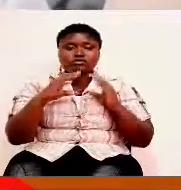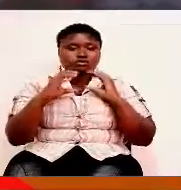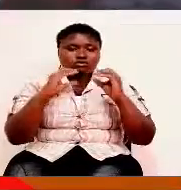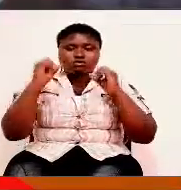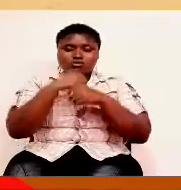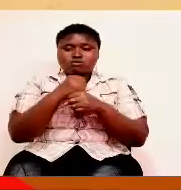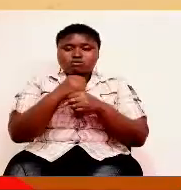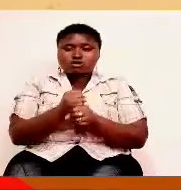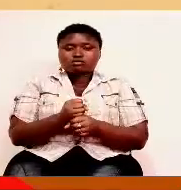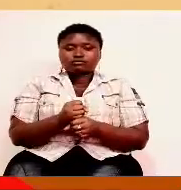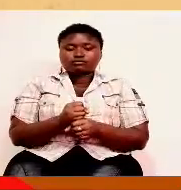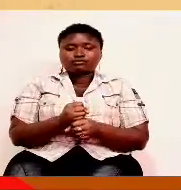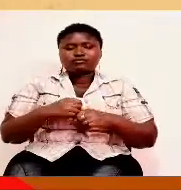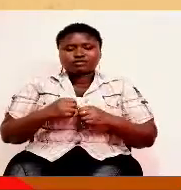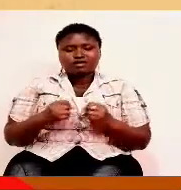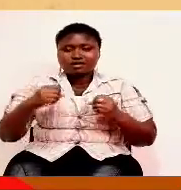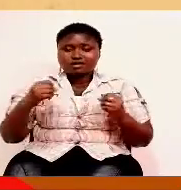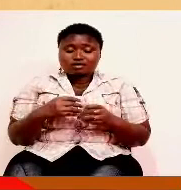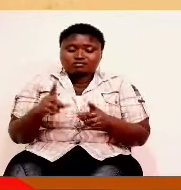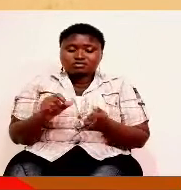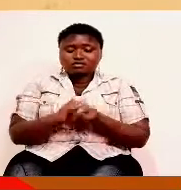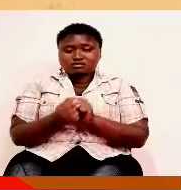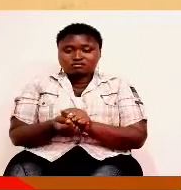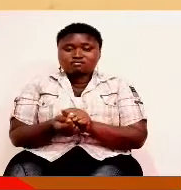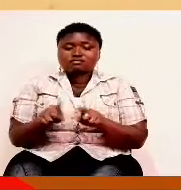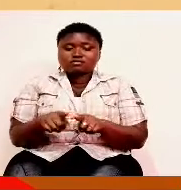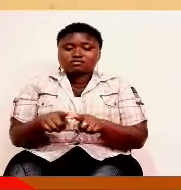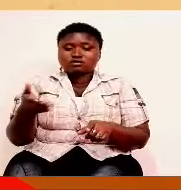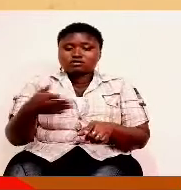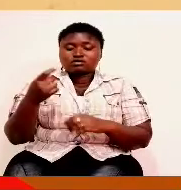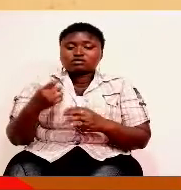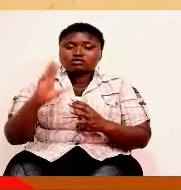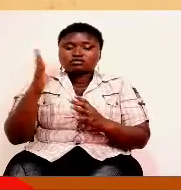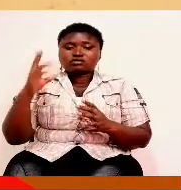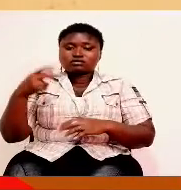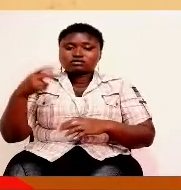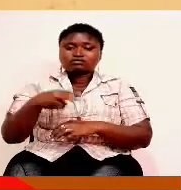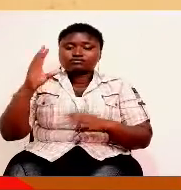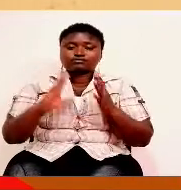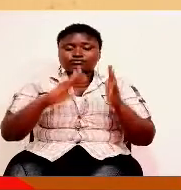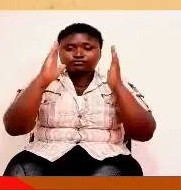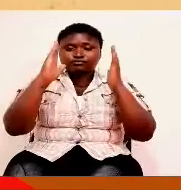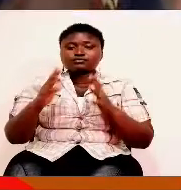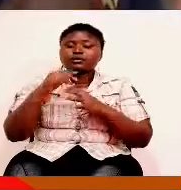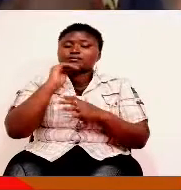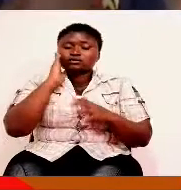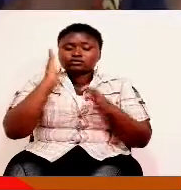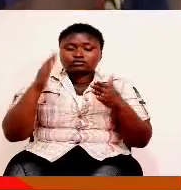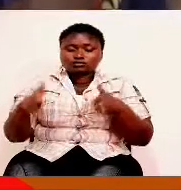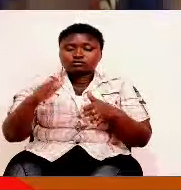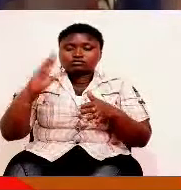ararutire. Gikeno orota gikeno kio kiri na aciari thukuru-ini wa thekondari wa Forest Hill oro guku